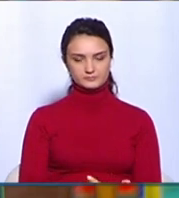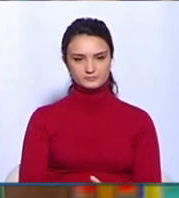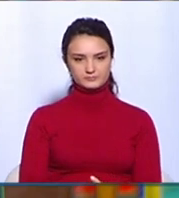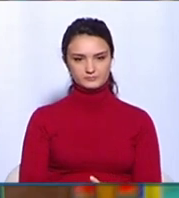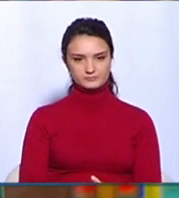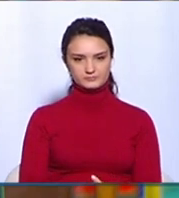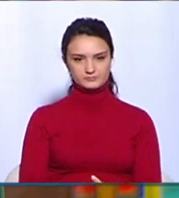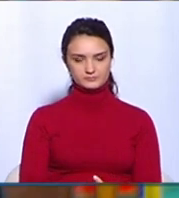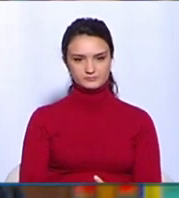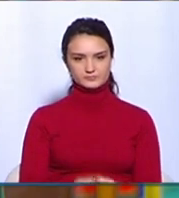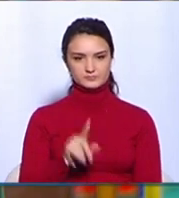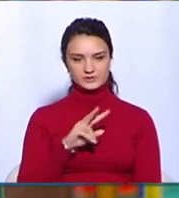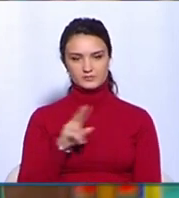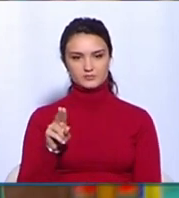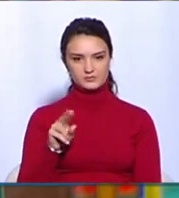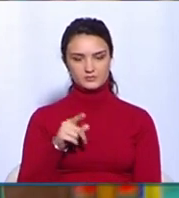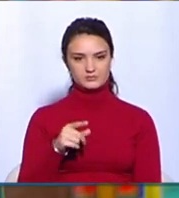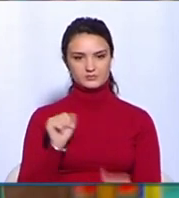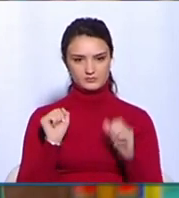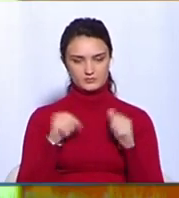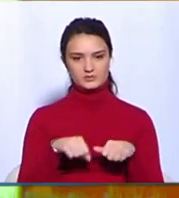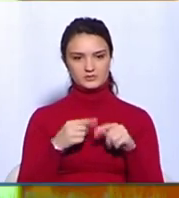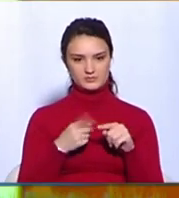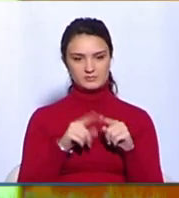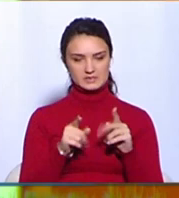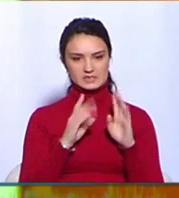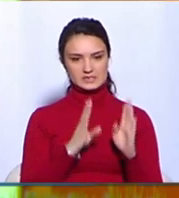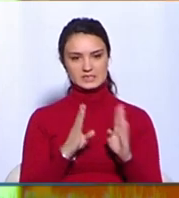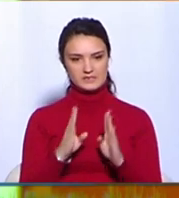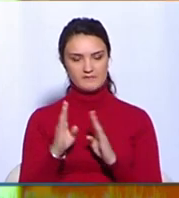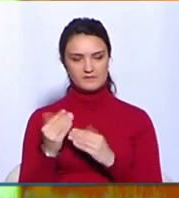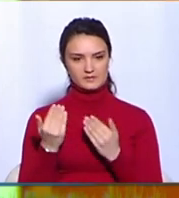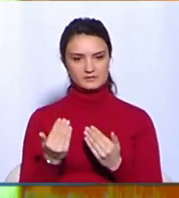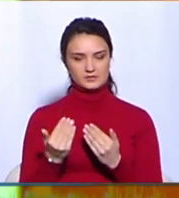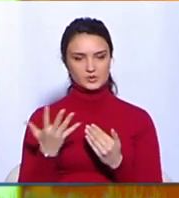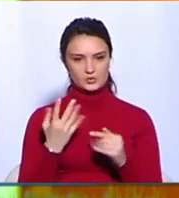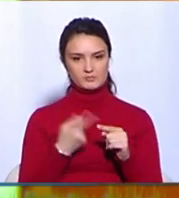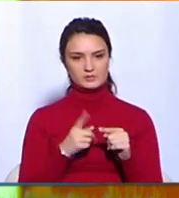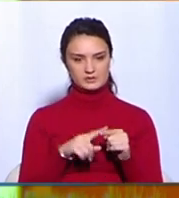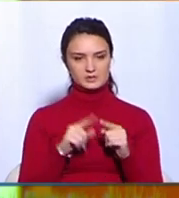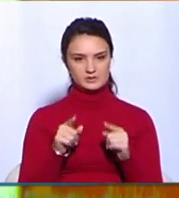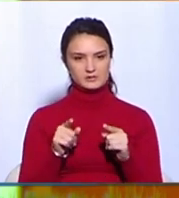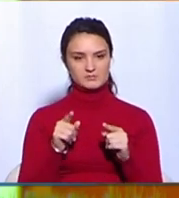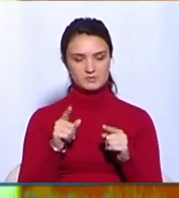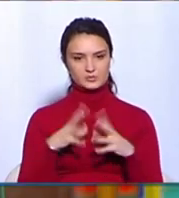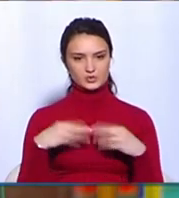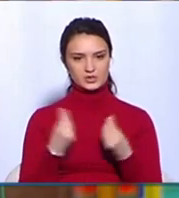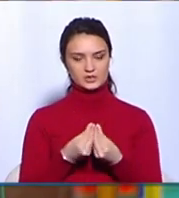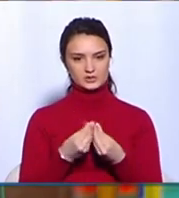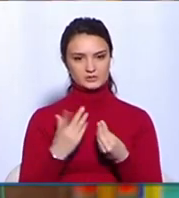ანალოგიურად შეიძლება უკვე ეს ქცევითი რეპერტუარები, რომელიც განამტკიცა მან